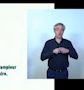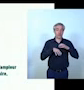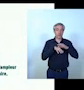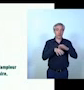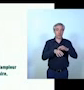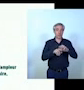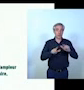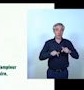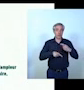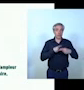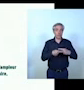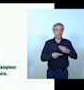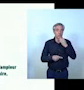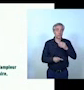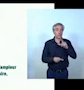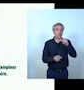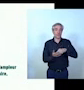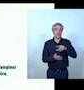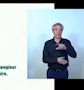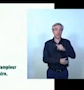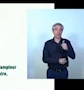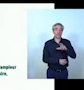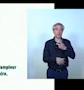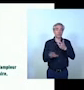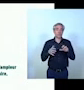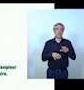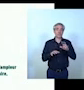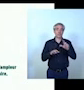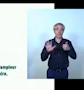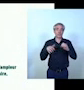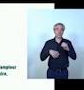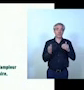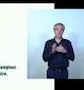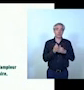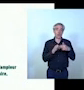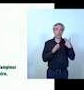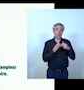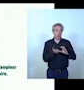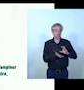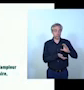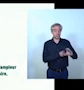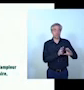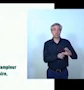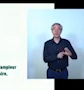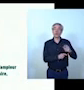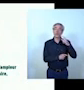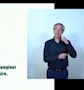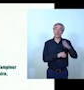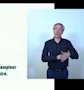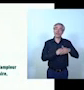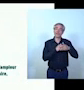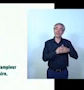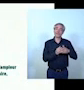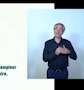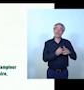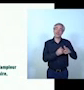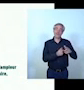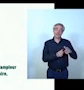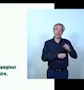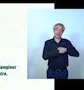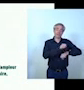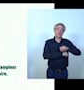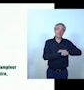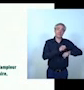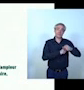existant. En 2021, 860 000 euros seront investis pour soutenir les structures d'accompagnement de l'entrepreneuriat